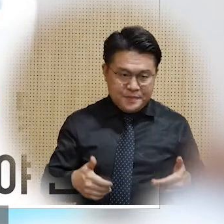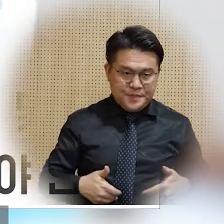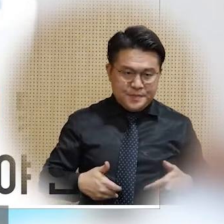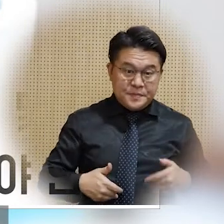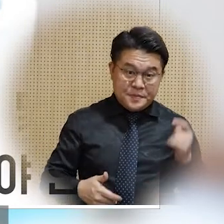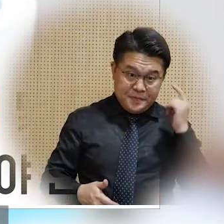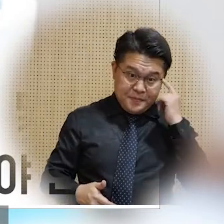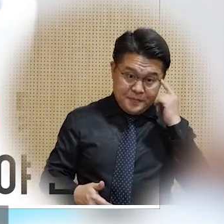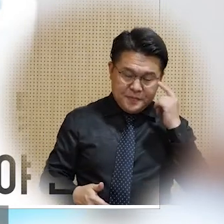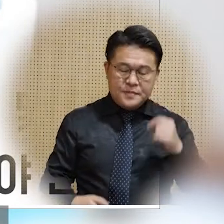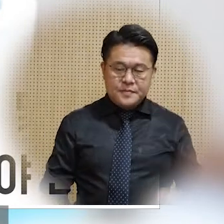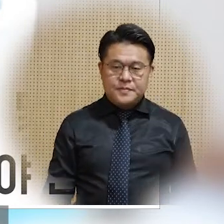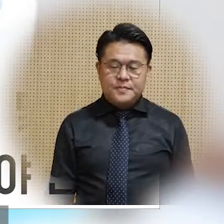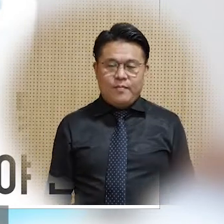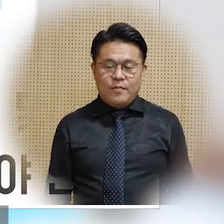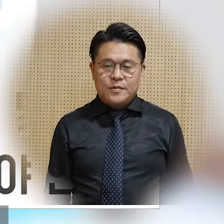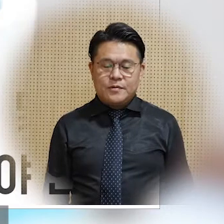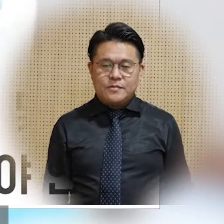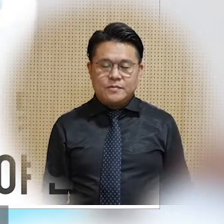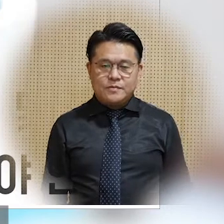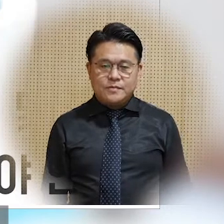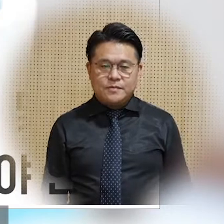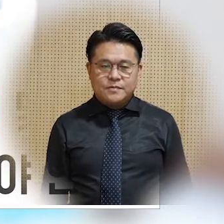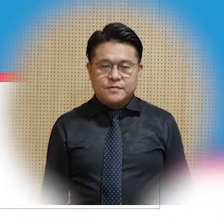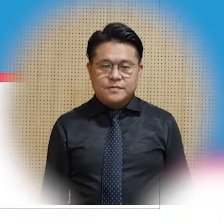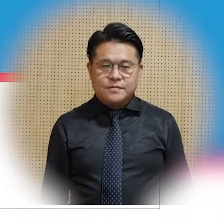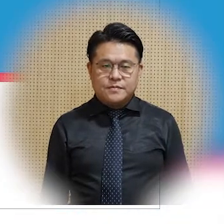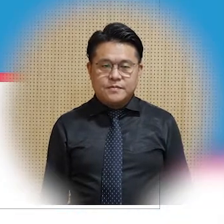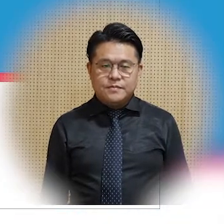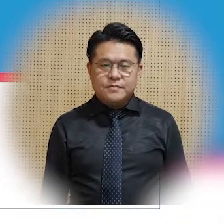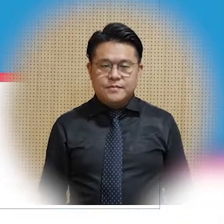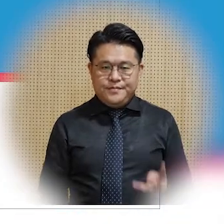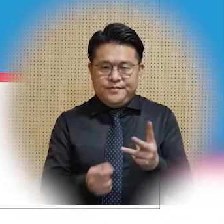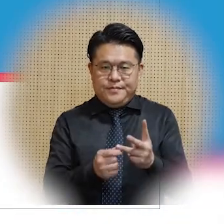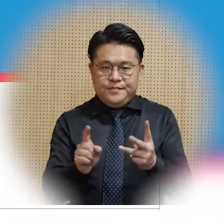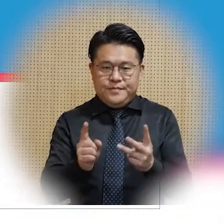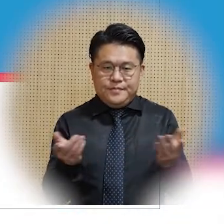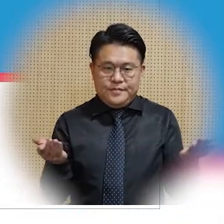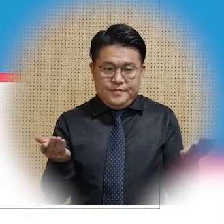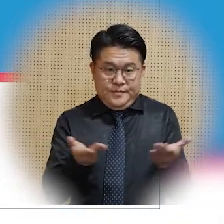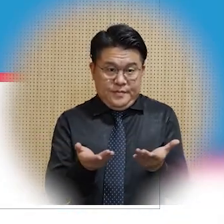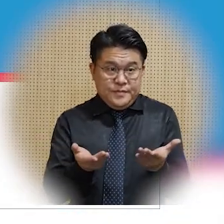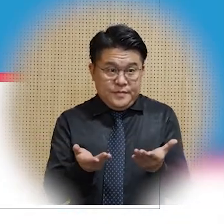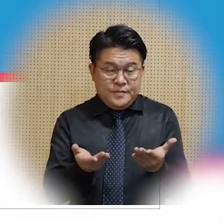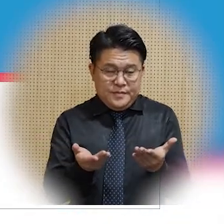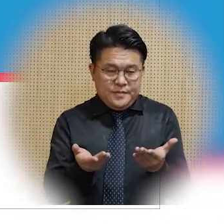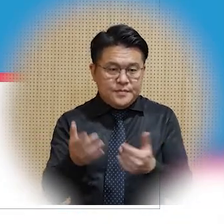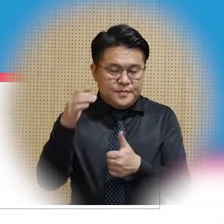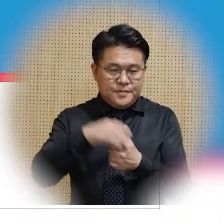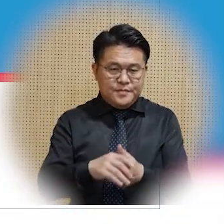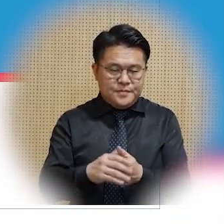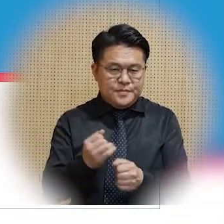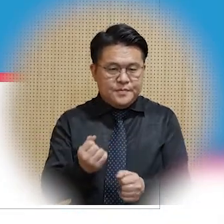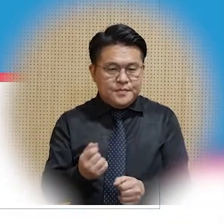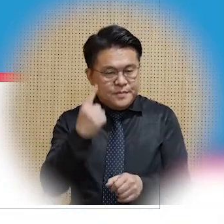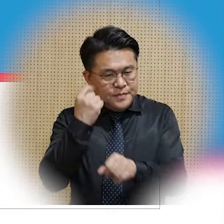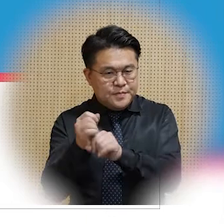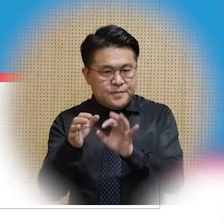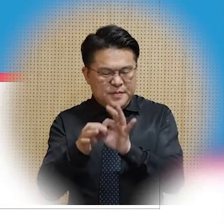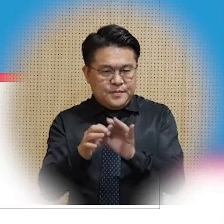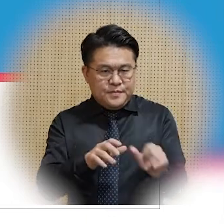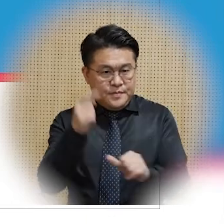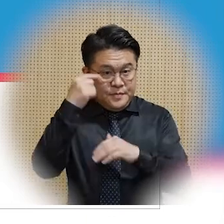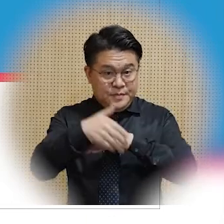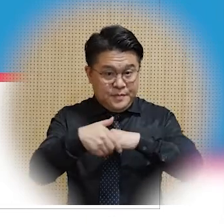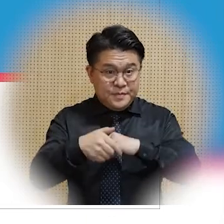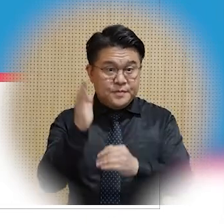민감하게 반응을 해야 되지 않을까라는 생각을 좀 해봅니다. 자, 이제 세 번째로 직무 개발과 관련된 활용 전략에 대해서